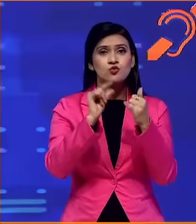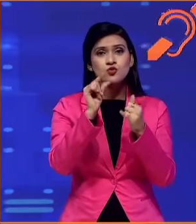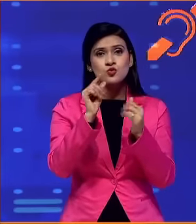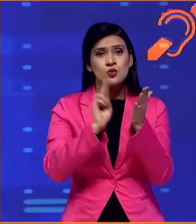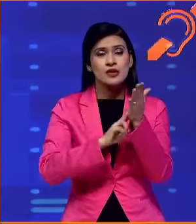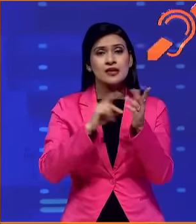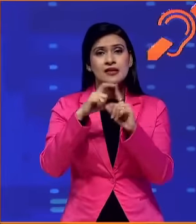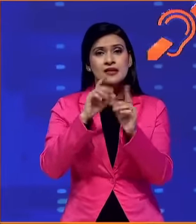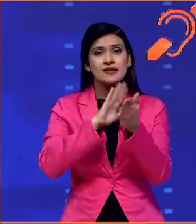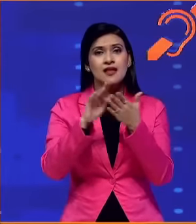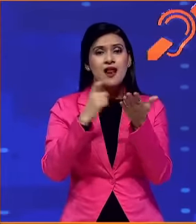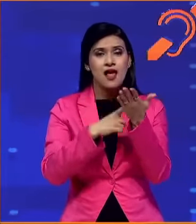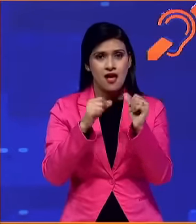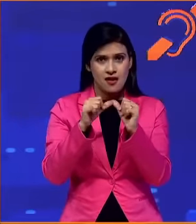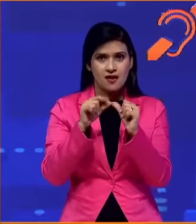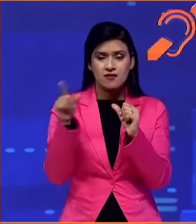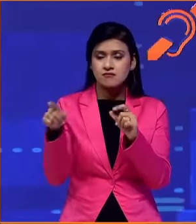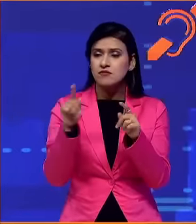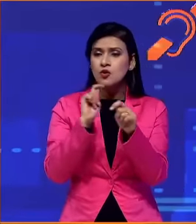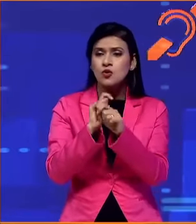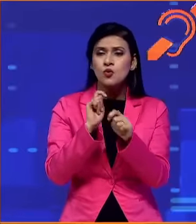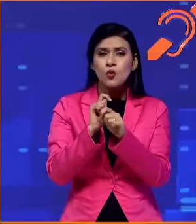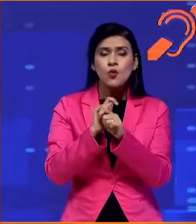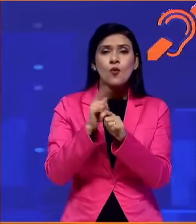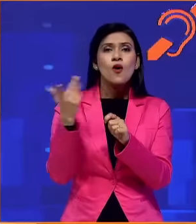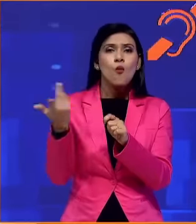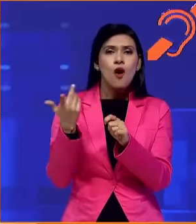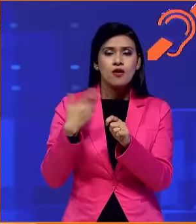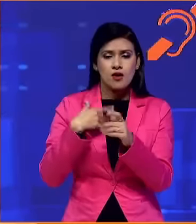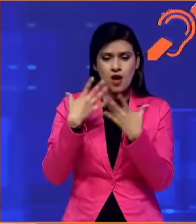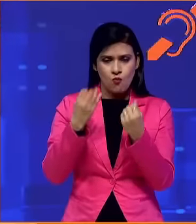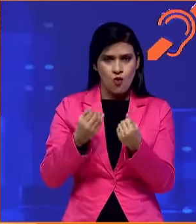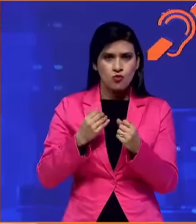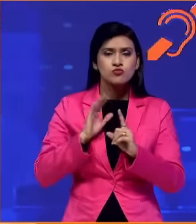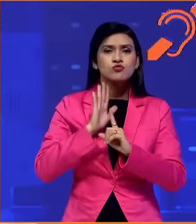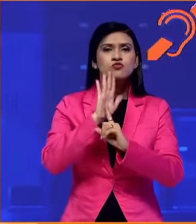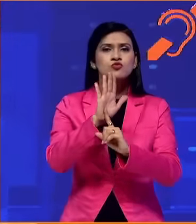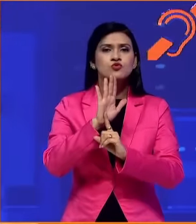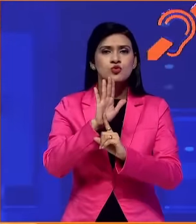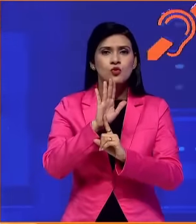वसुंधराराजेकेखिलाफजांचकरानाचाहताहूं।मुख्यमंत्रीऐसाहोने नहींदेरहेहैं।मैं